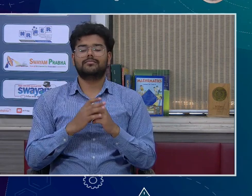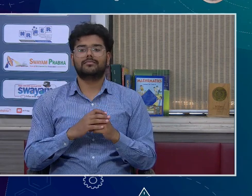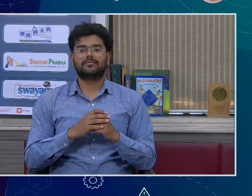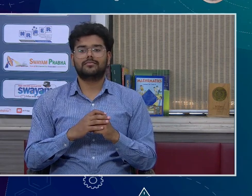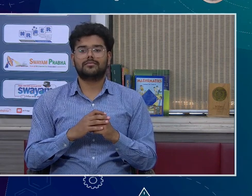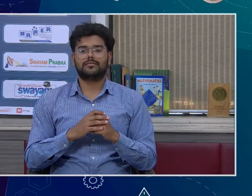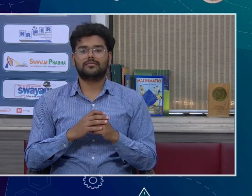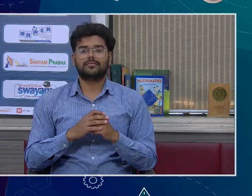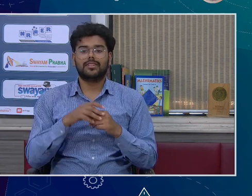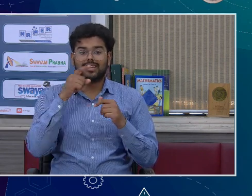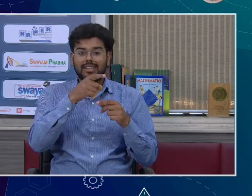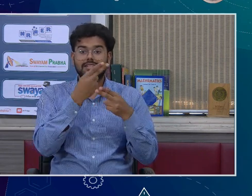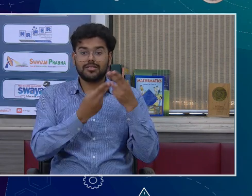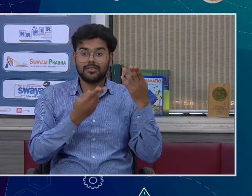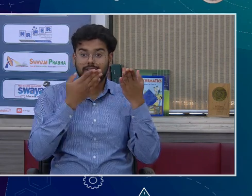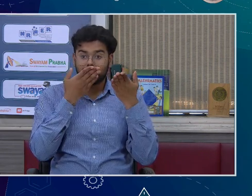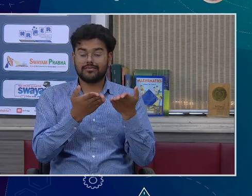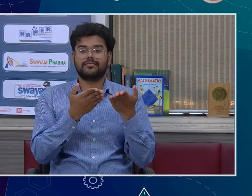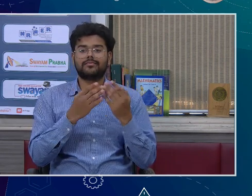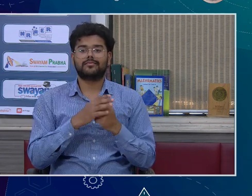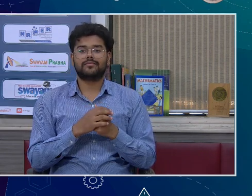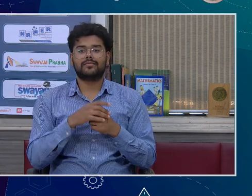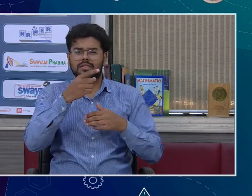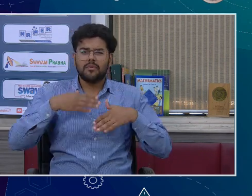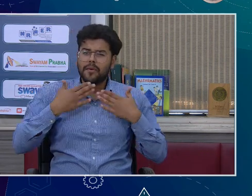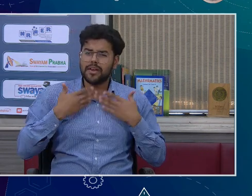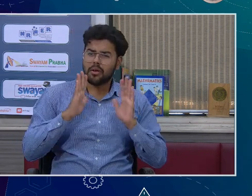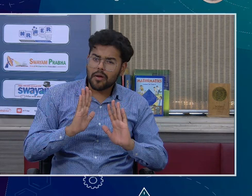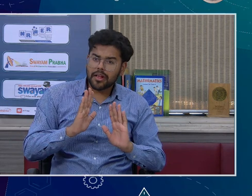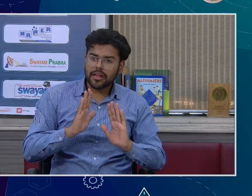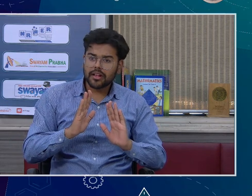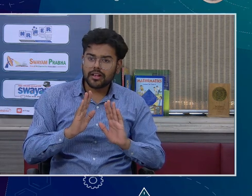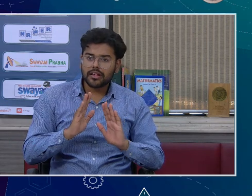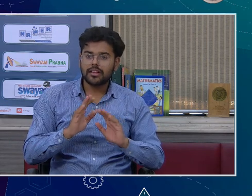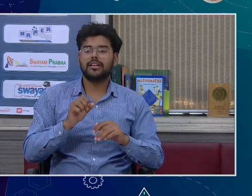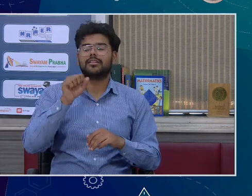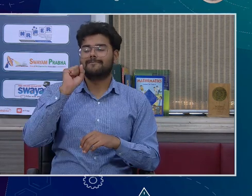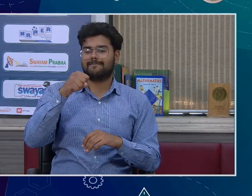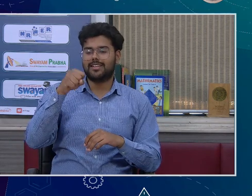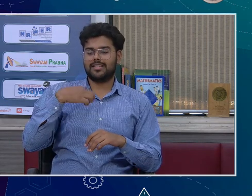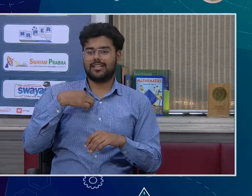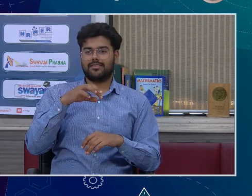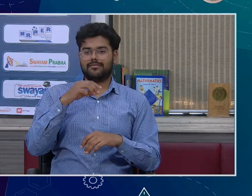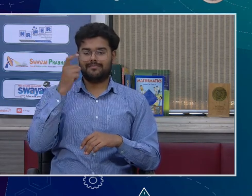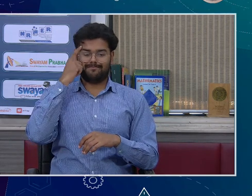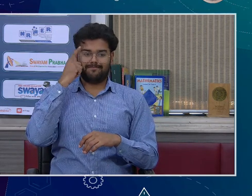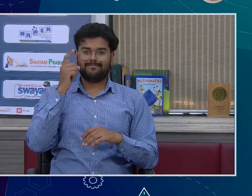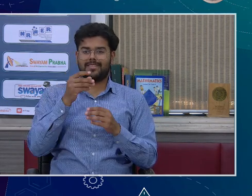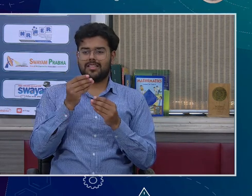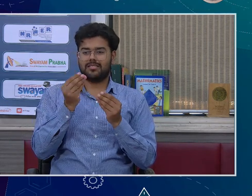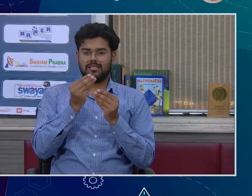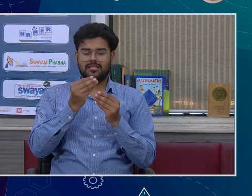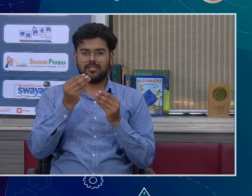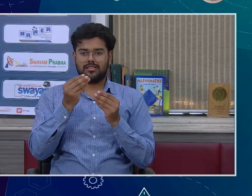ओरिजिनली. सो दैट्स द स्टोरी. नाउ डिड यू एंजॉय लिसनिंग टू द स्टोरी? यस, एंड आई थिंक देयर आर सम यू